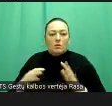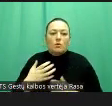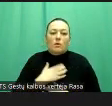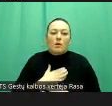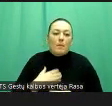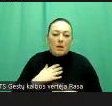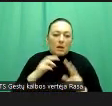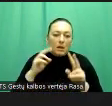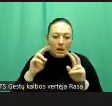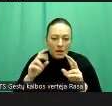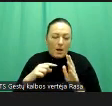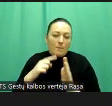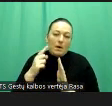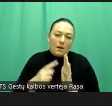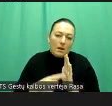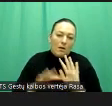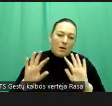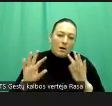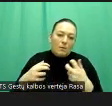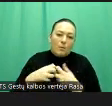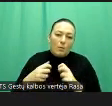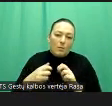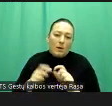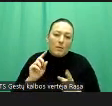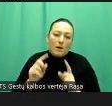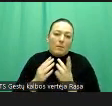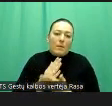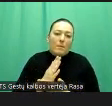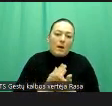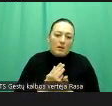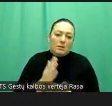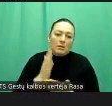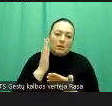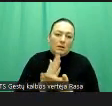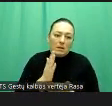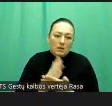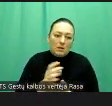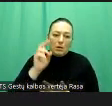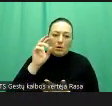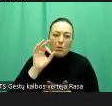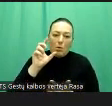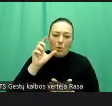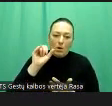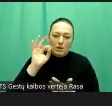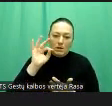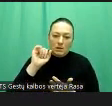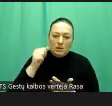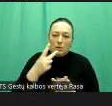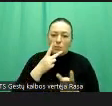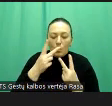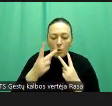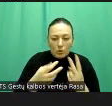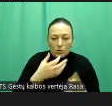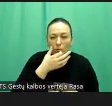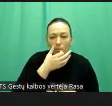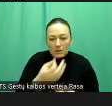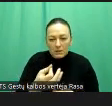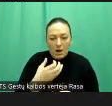temą, klausimą ar problemą ar patirtį. Ir tai yra tikrai holistinis požiūris, kuris pabrėžia,